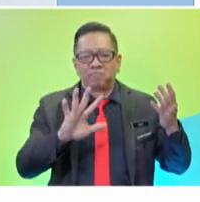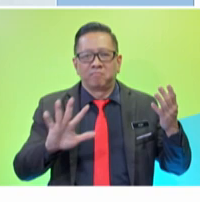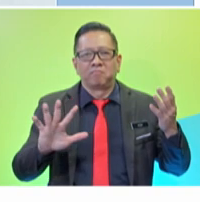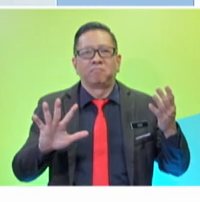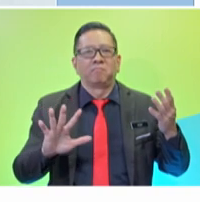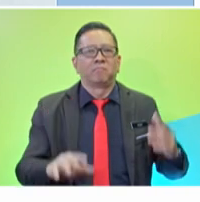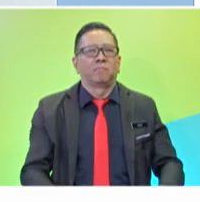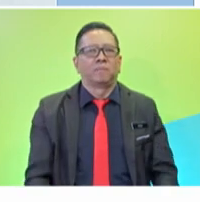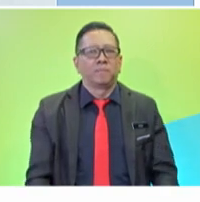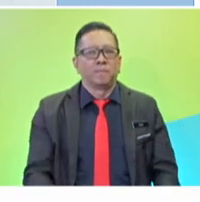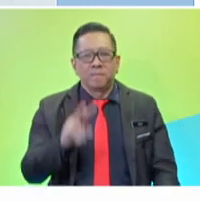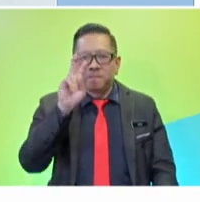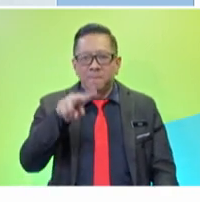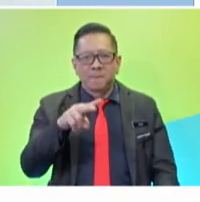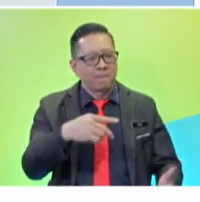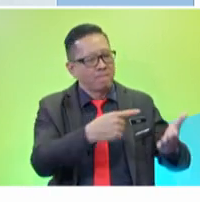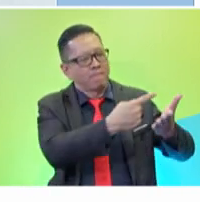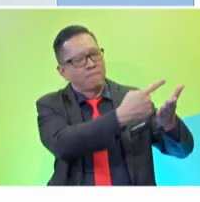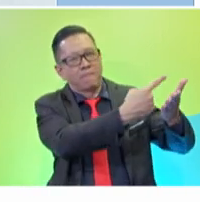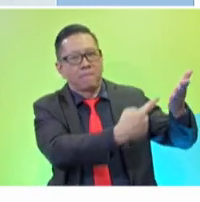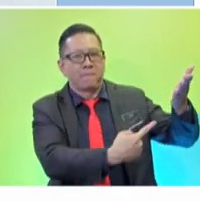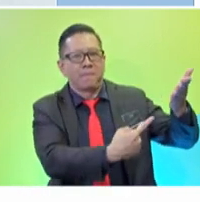dan kita tengok sebenarnya